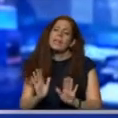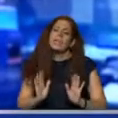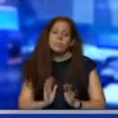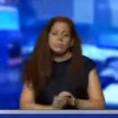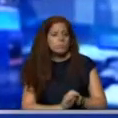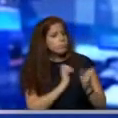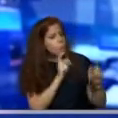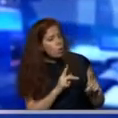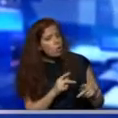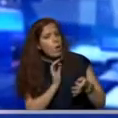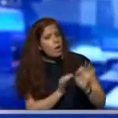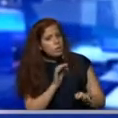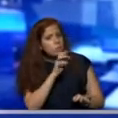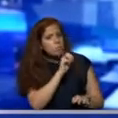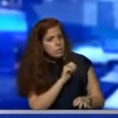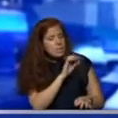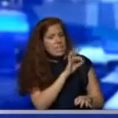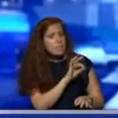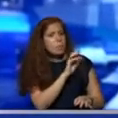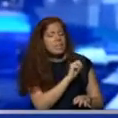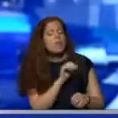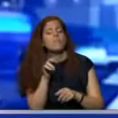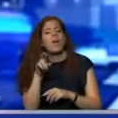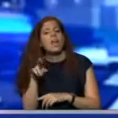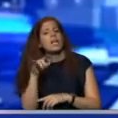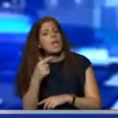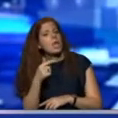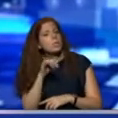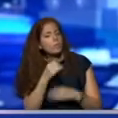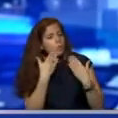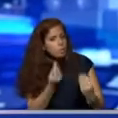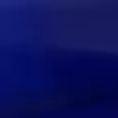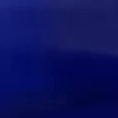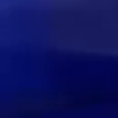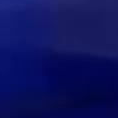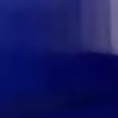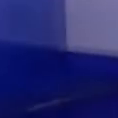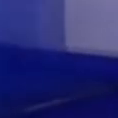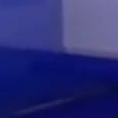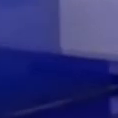אוקיי, עורכת הדין מזי תזזו מדינה, רחל גיל יוסף, תודה רבה לשתיכן שהגעתם.